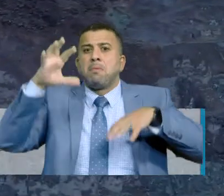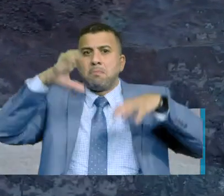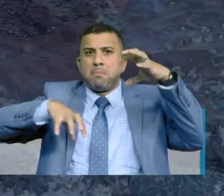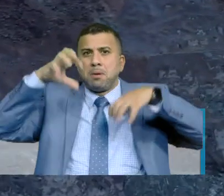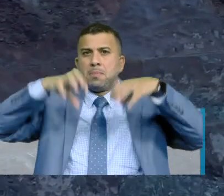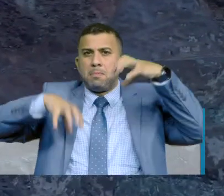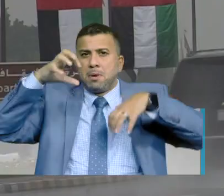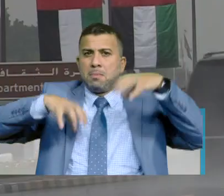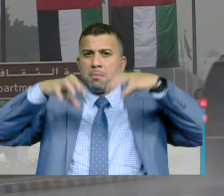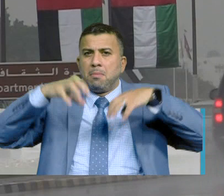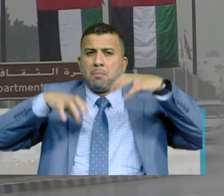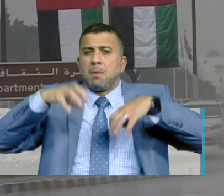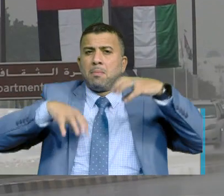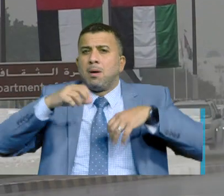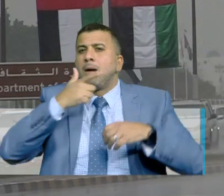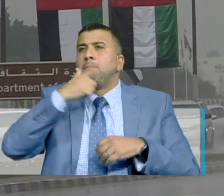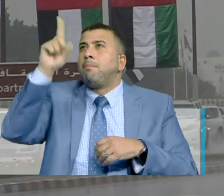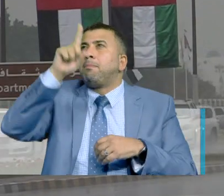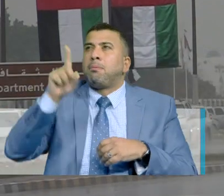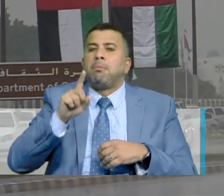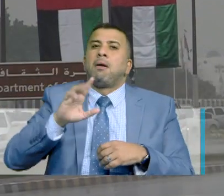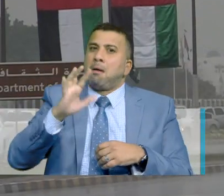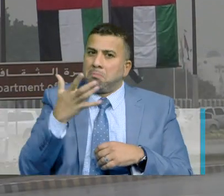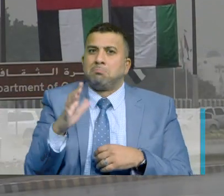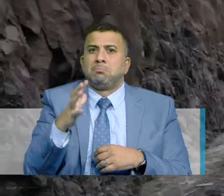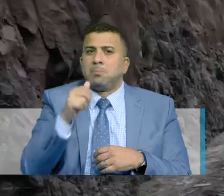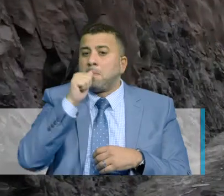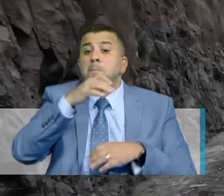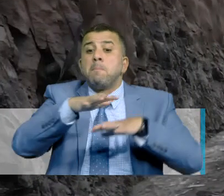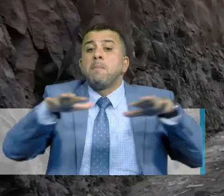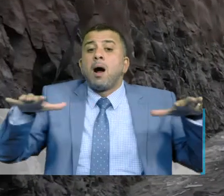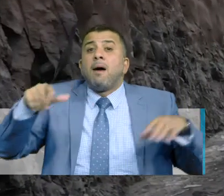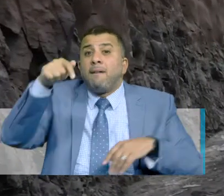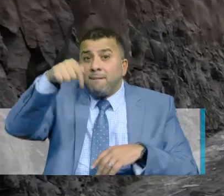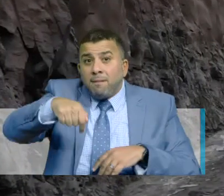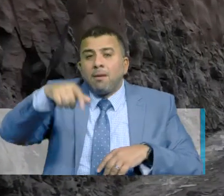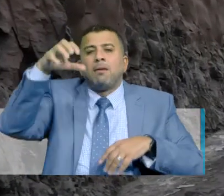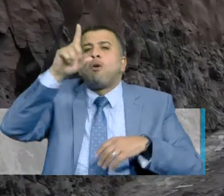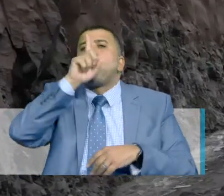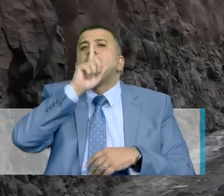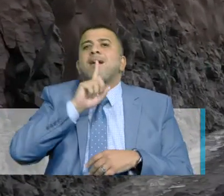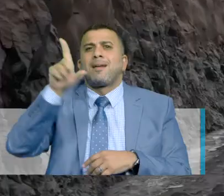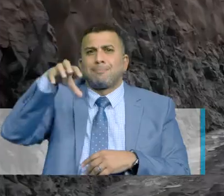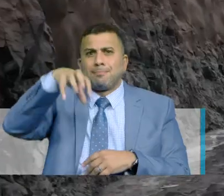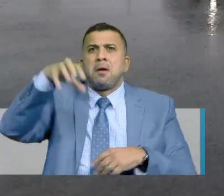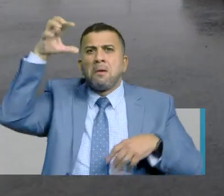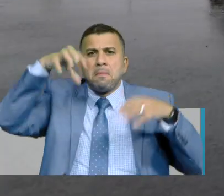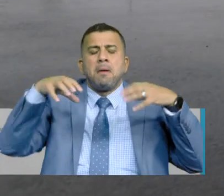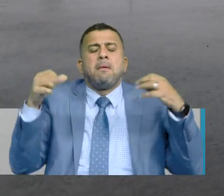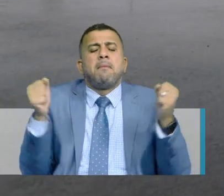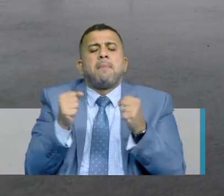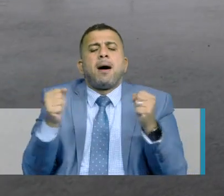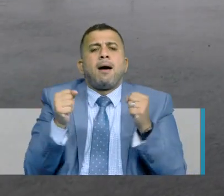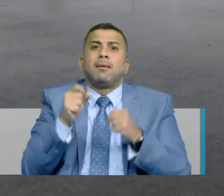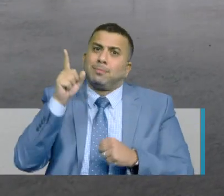امطار مختلفه الغزاره مع البرق والرعد احيانا خاصه على سواحل والمناطق الشماليه والشرقيه مع انخفاض